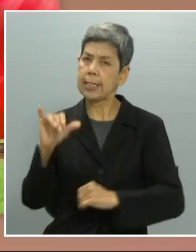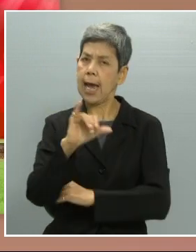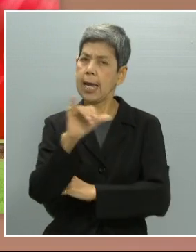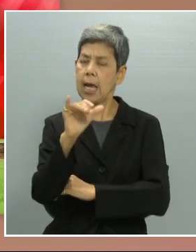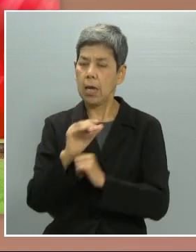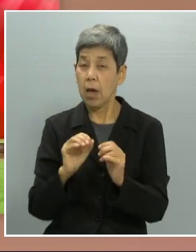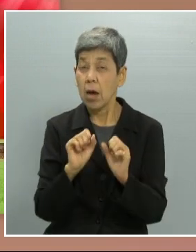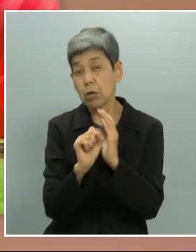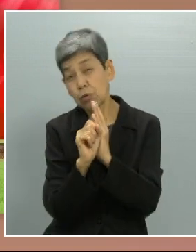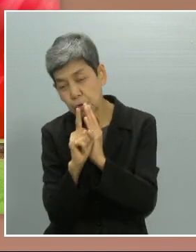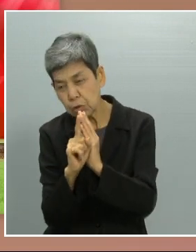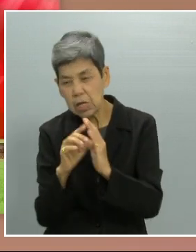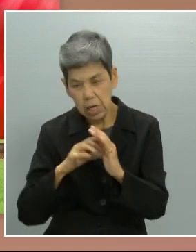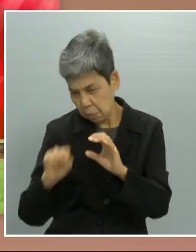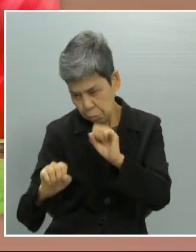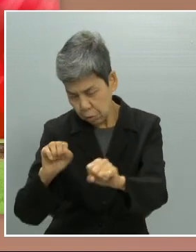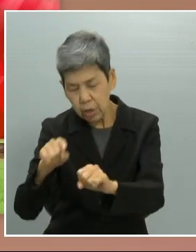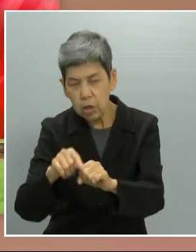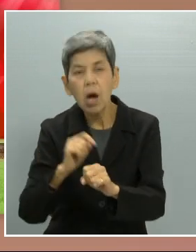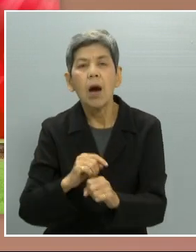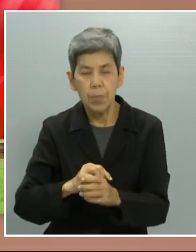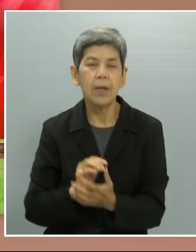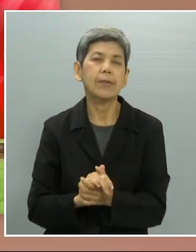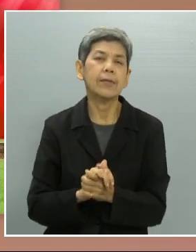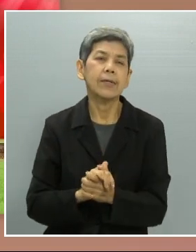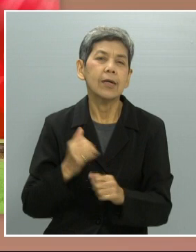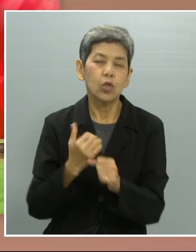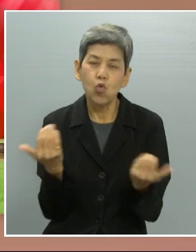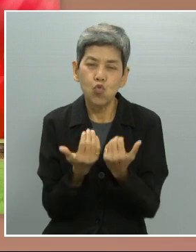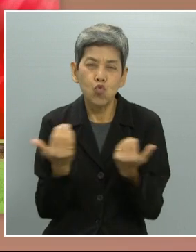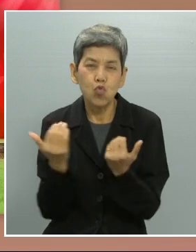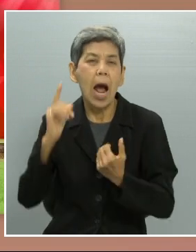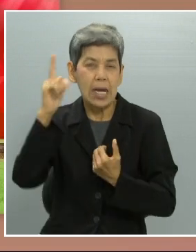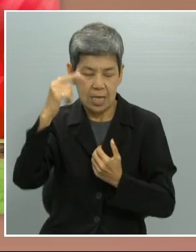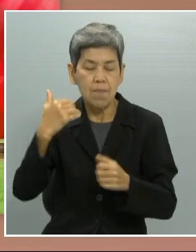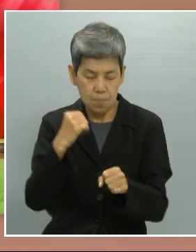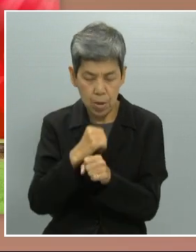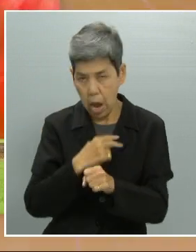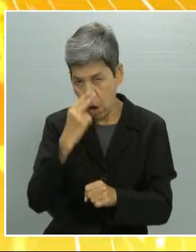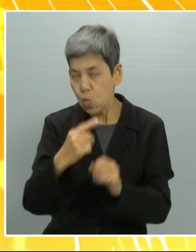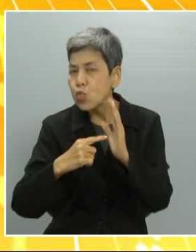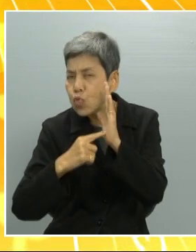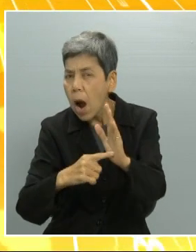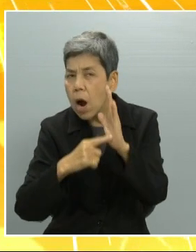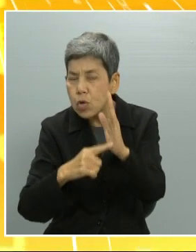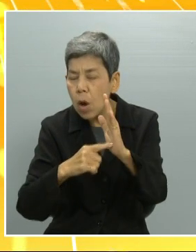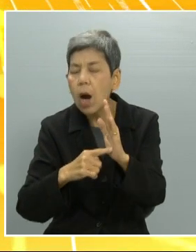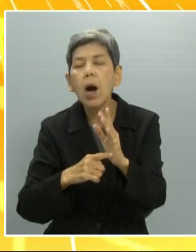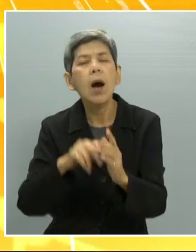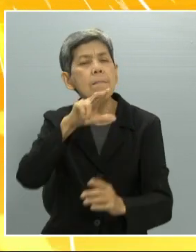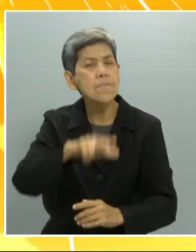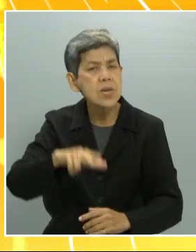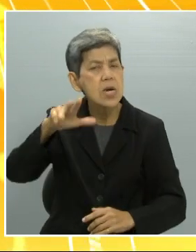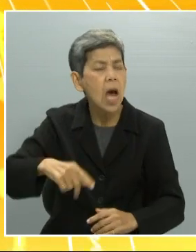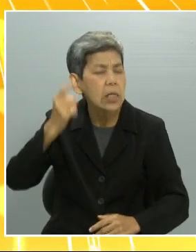ศรีสะเกษไปไล่หนูแล้วก็ตีงูเห่าคุณอุ๊งเข้าไปด้วยนะคะตอนนั้นนั่นก็เหมือนกับเป็นการหยิบยกขึ้นมากดดันพรรคเพื่อไทย